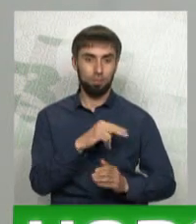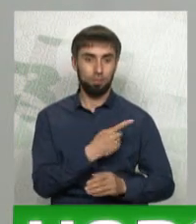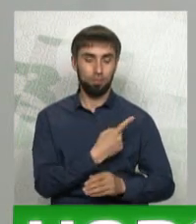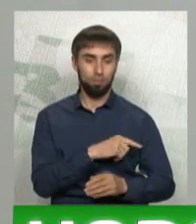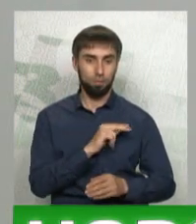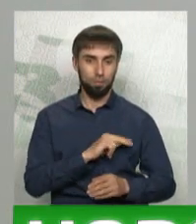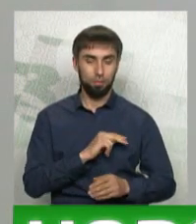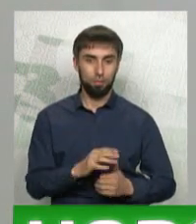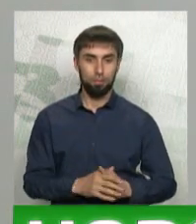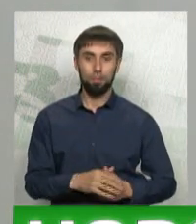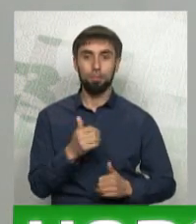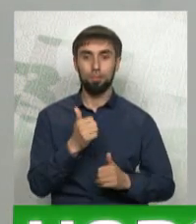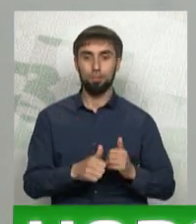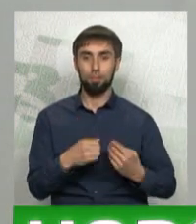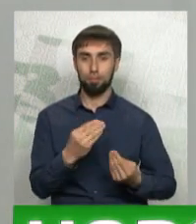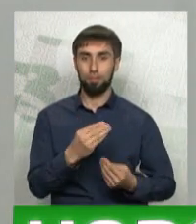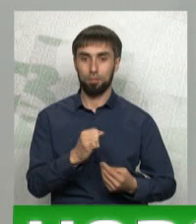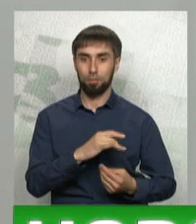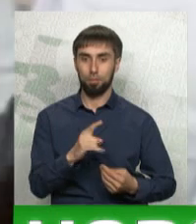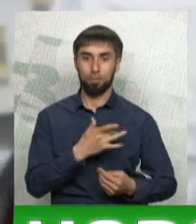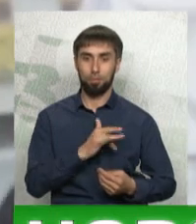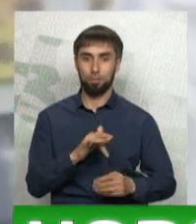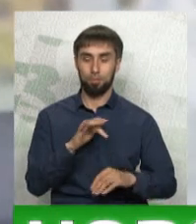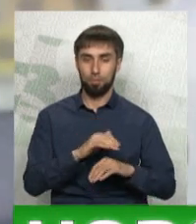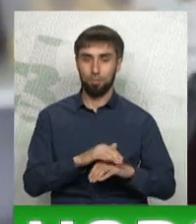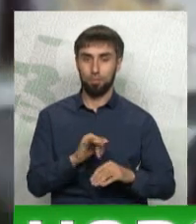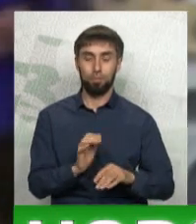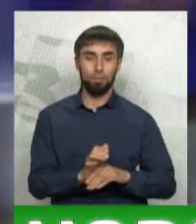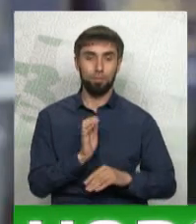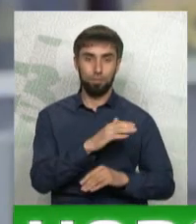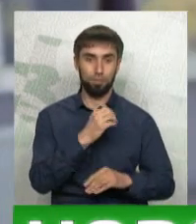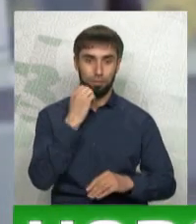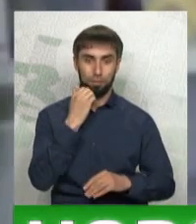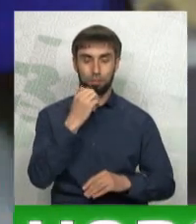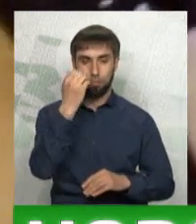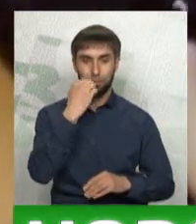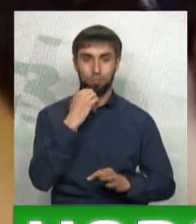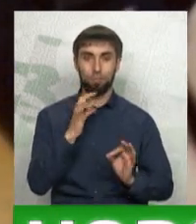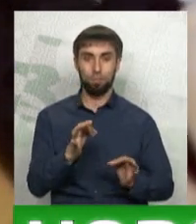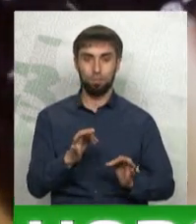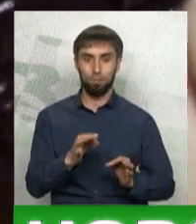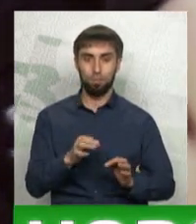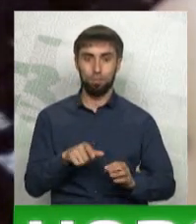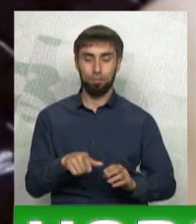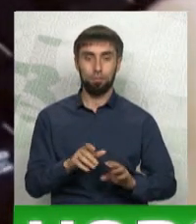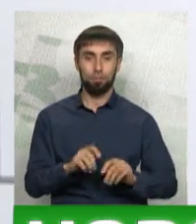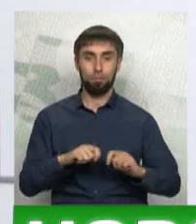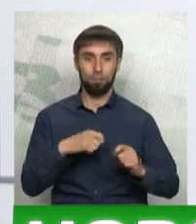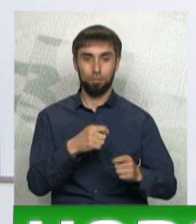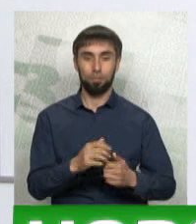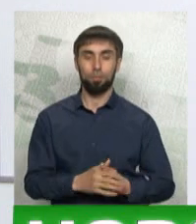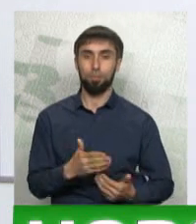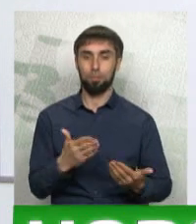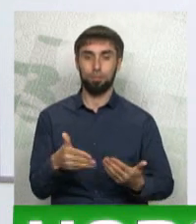высококвалифицированными сотрудниками. Каждый сданный анализ строго фиксируется и направляется в Москву благодаря правильной логистической системе. Если